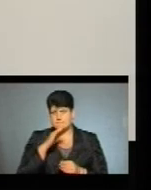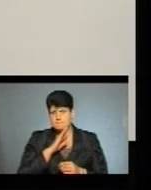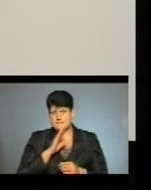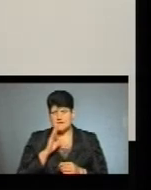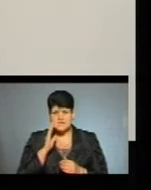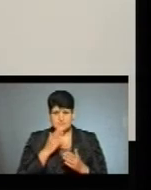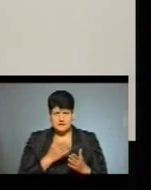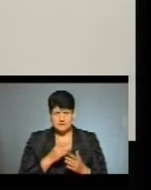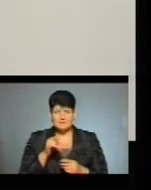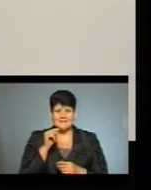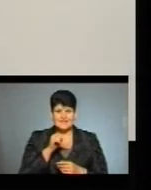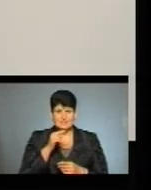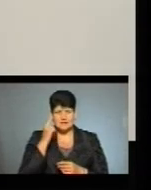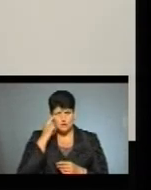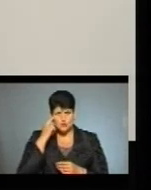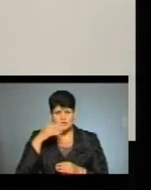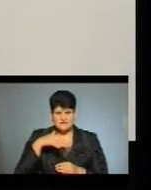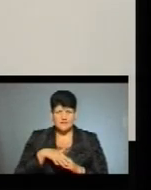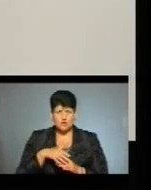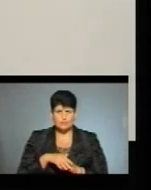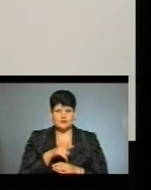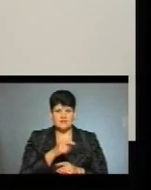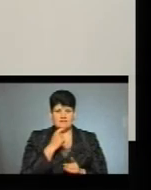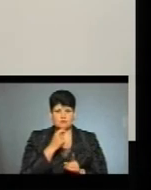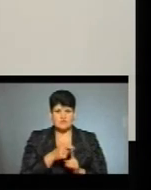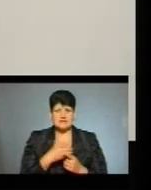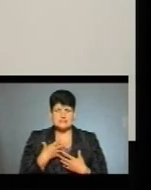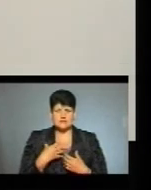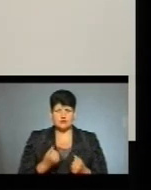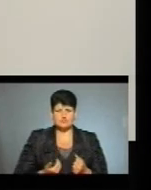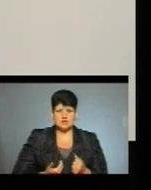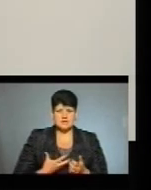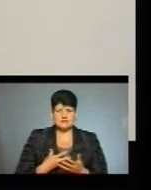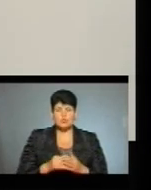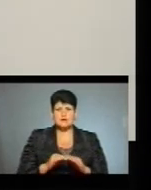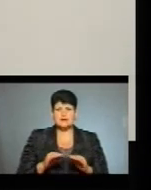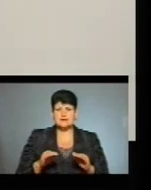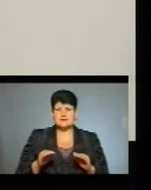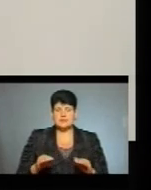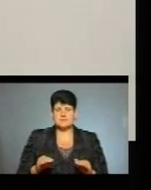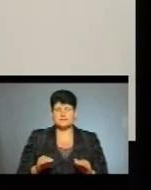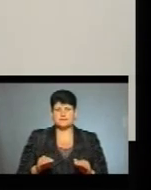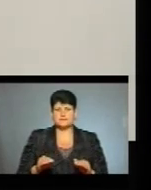їхній усвідомленні, що вони є відповідальними за здоров'я і життя своїх дітей,